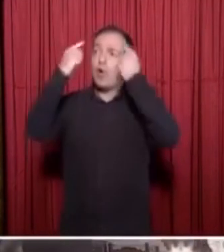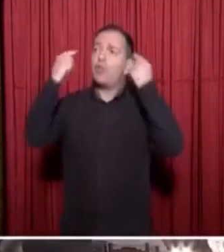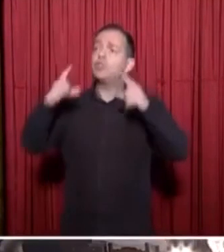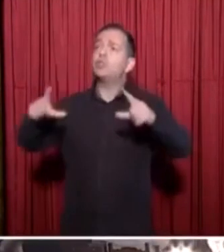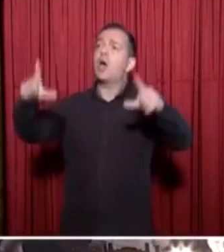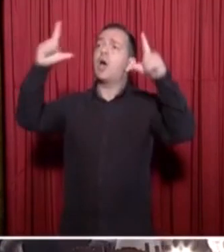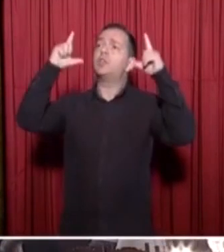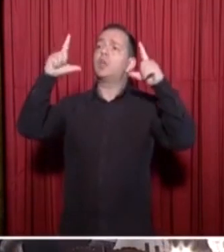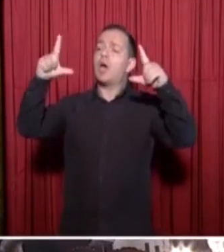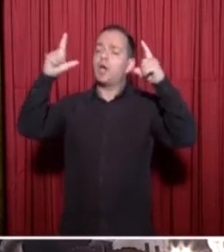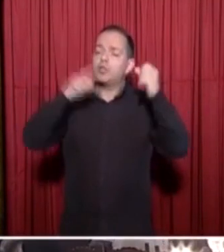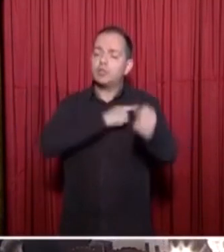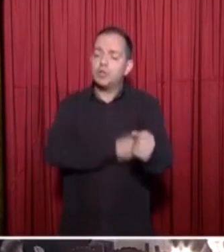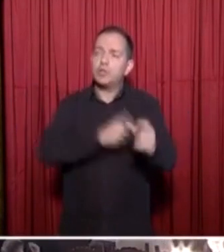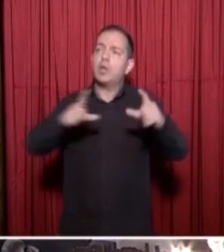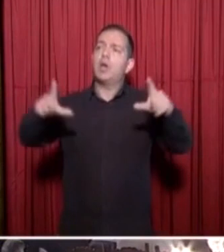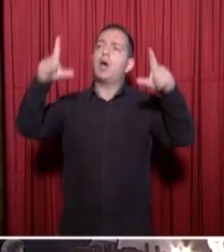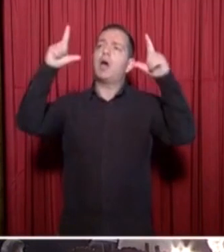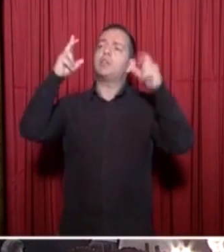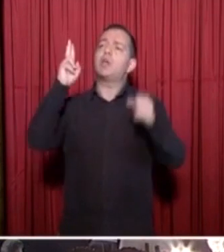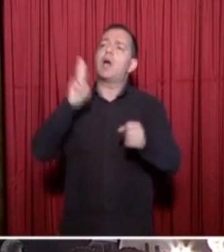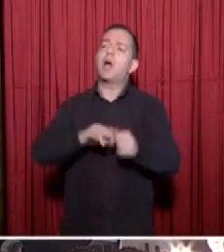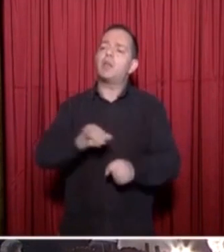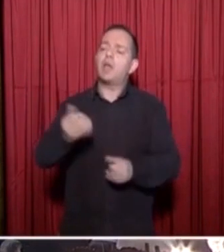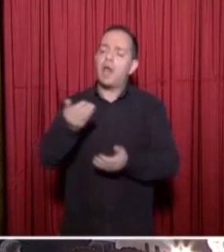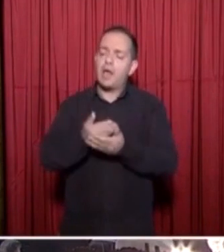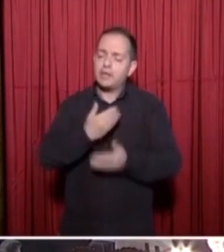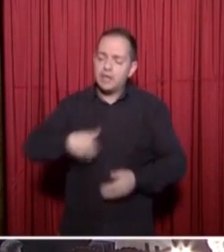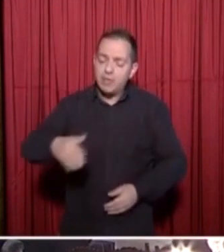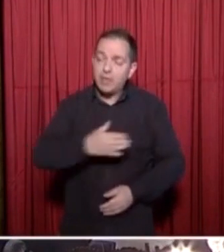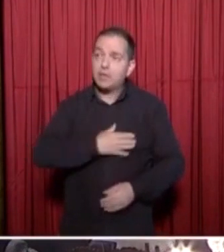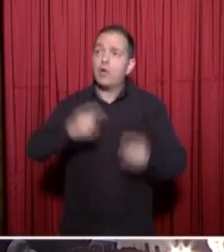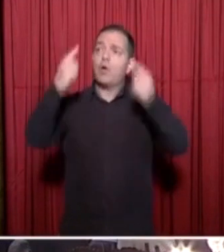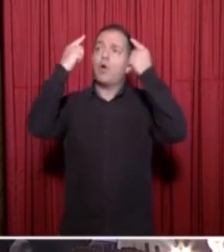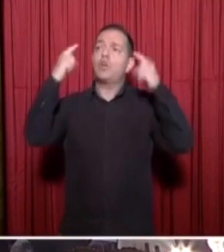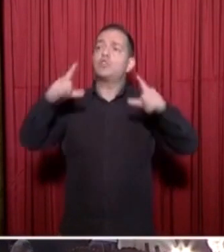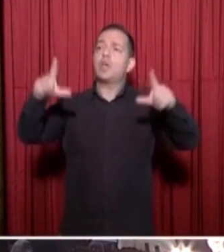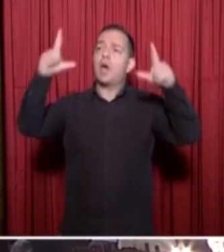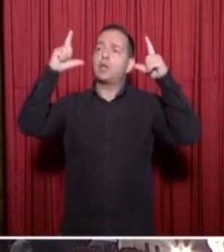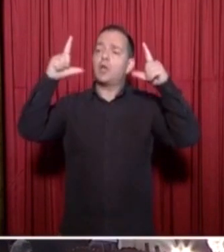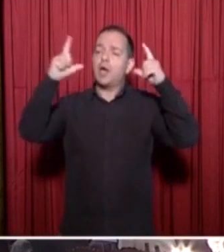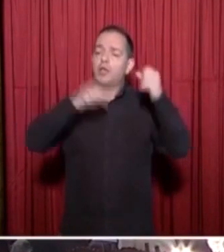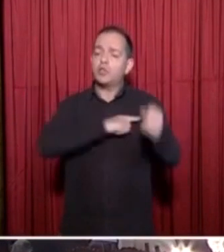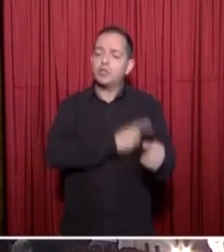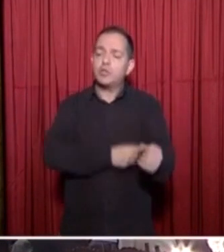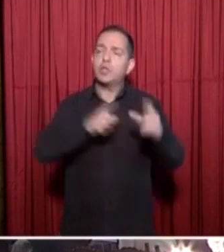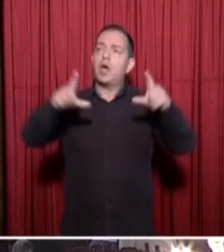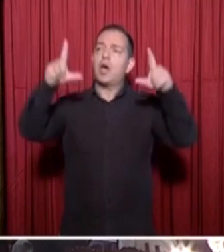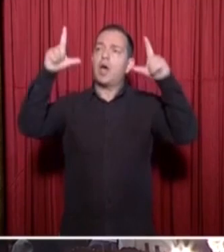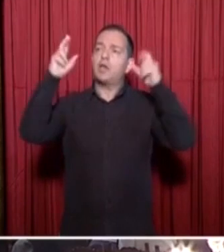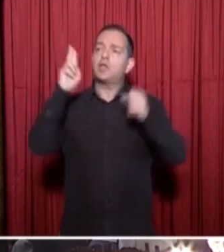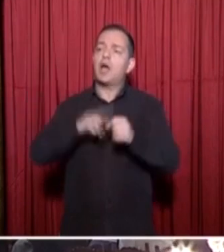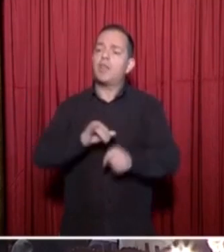ο Θεός, Άγιος Ισχυρός, Άγιος Αθάνατος, ελέησον ημάς. Άγιος ο Θεός, Άγιος Ισχυρός, Άγιος